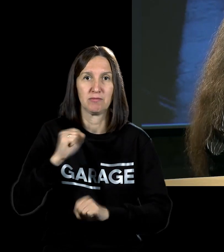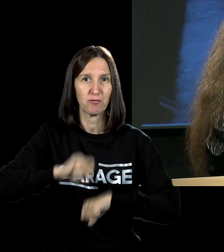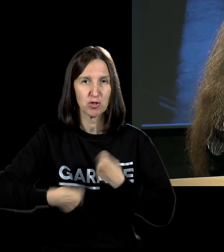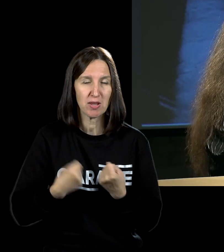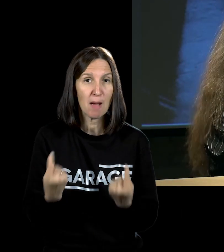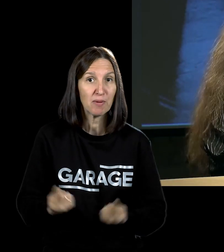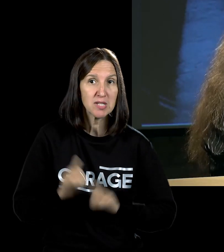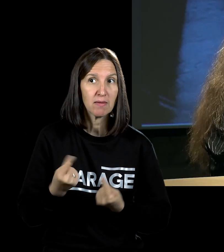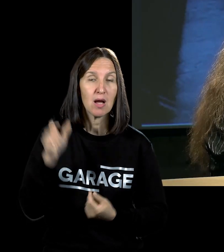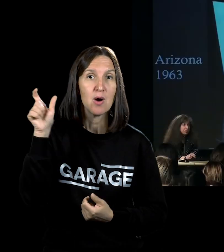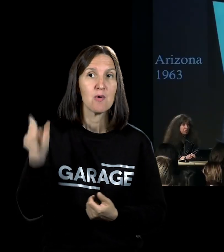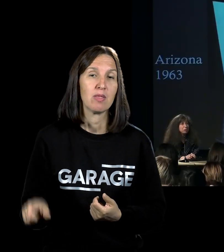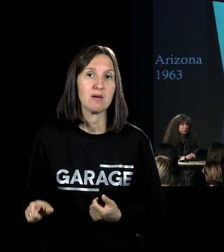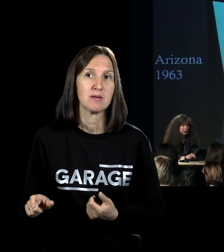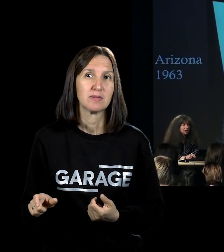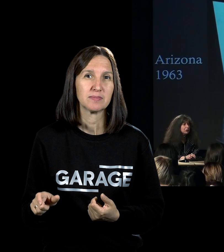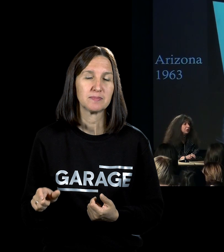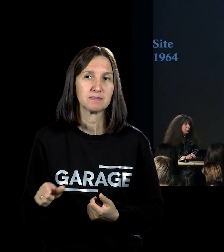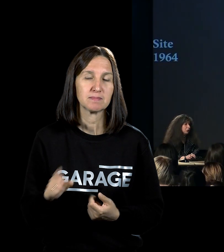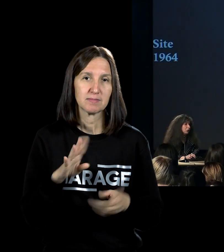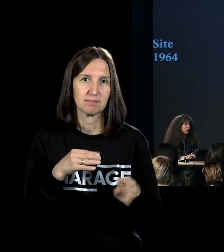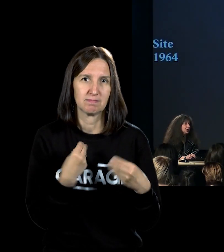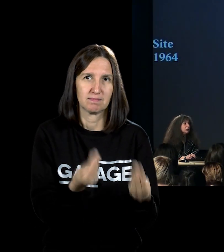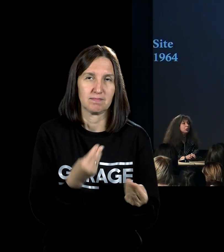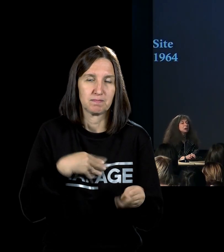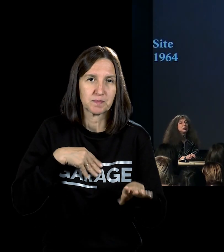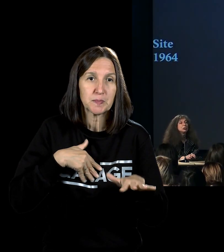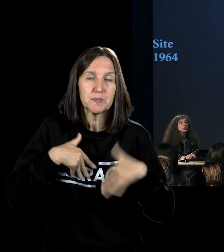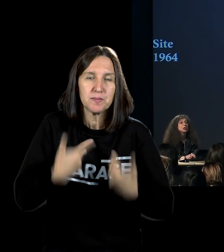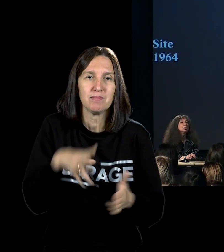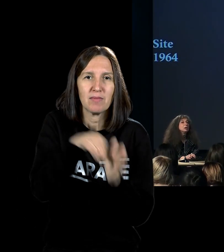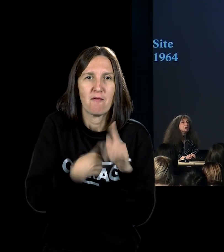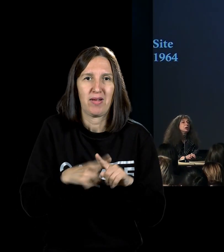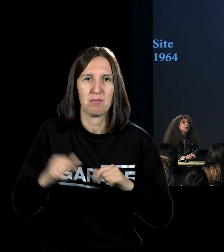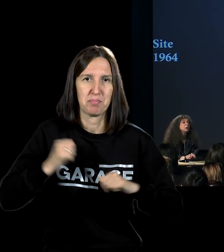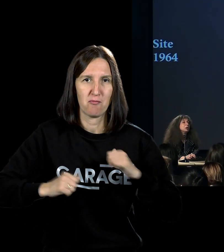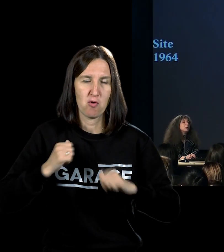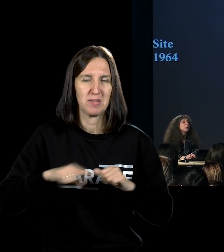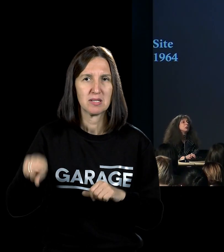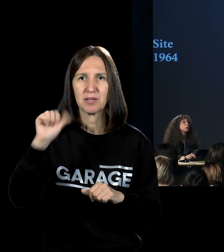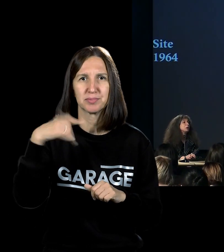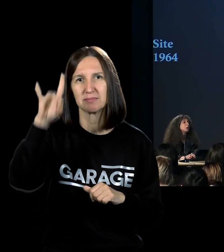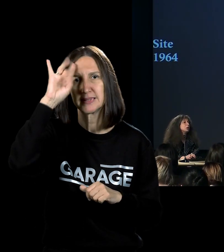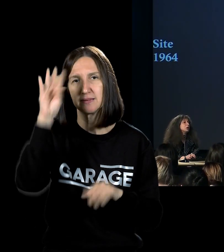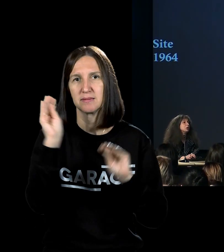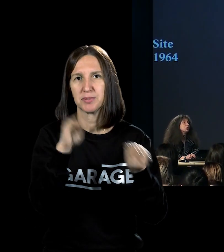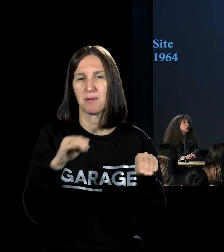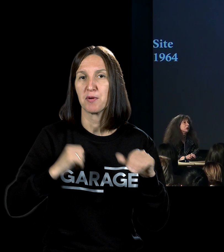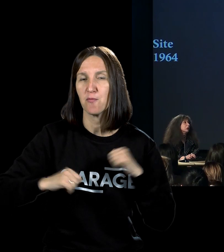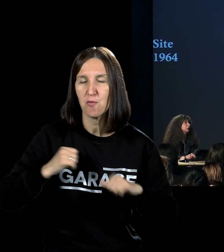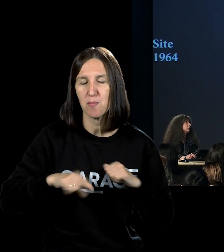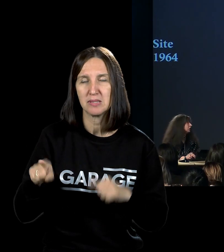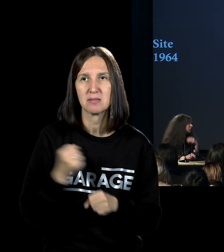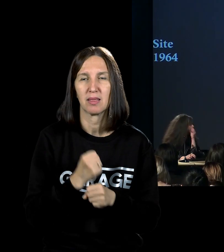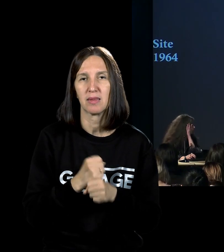движений, он создавал в этом перформансе. И такой, может быть, самый его знаменитый перформанс, который